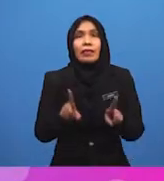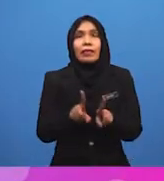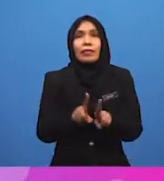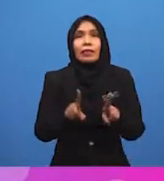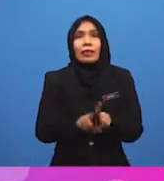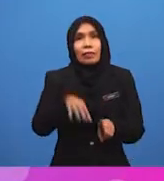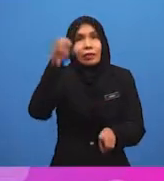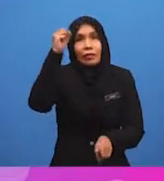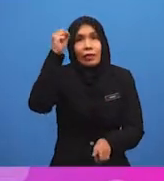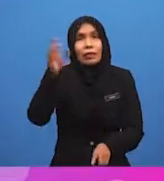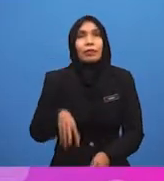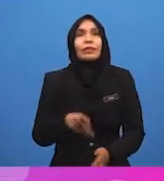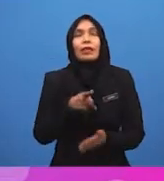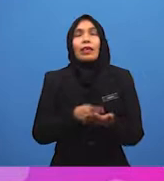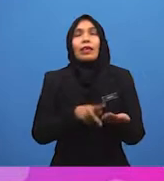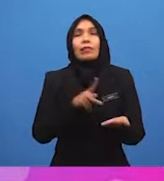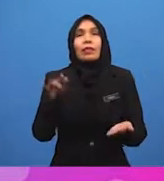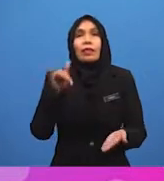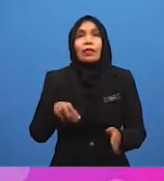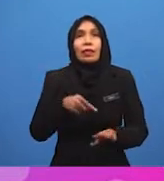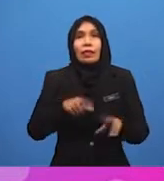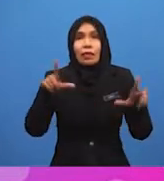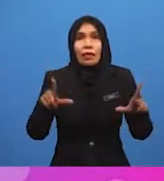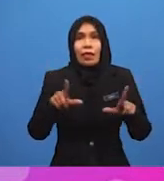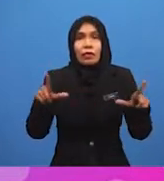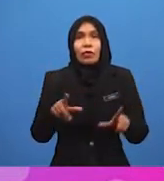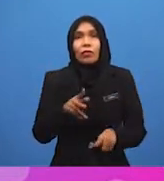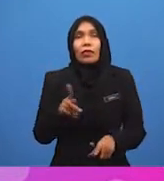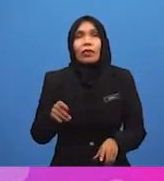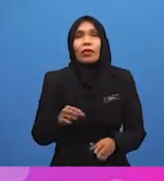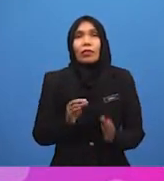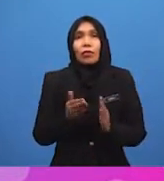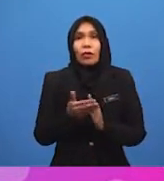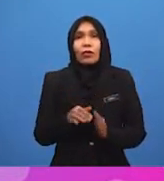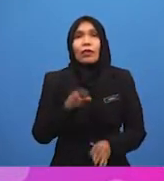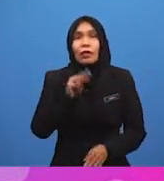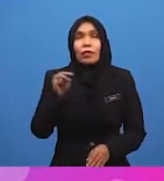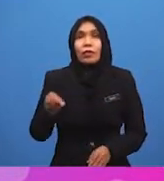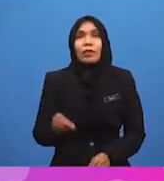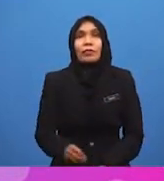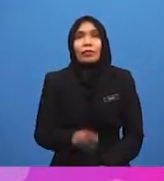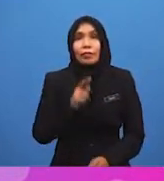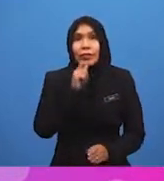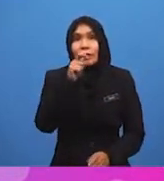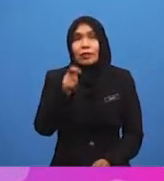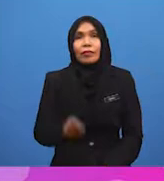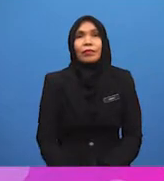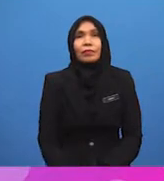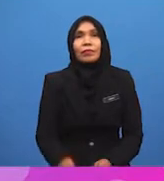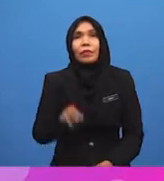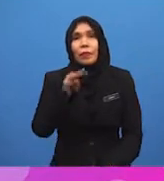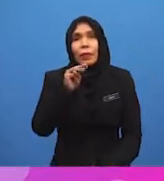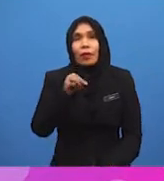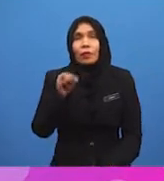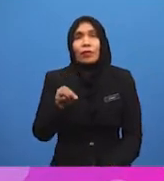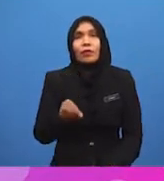Apakah yang dilakukan oleh murid tersebut? Ya, betul murid-murid. Murid tersebut mengucapkan selamat